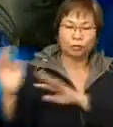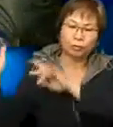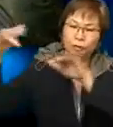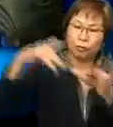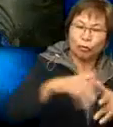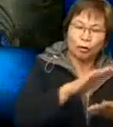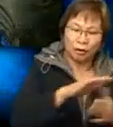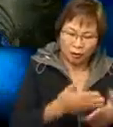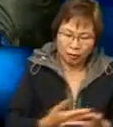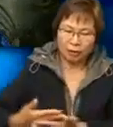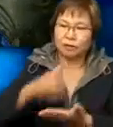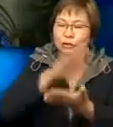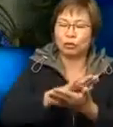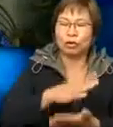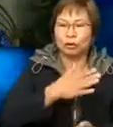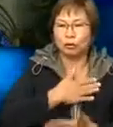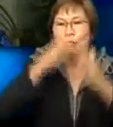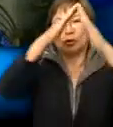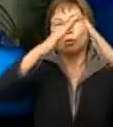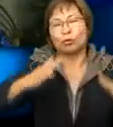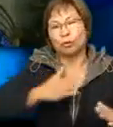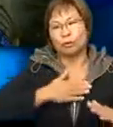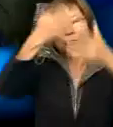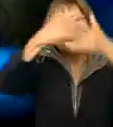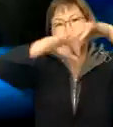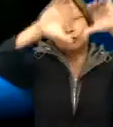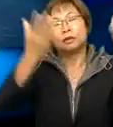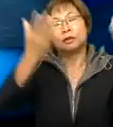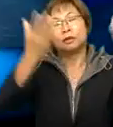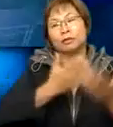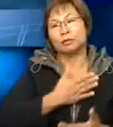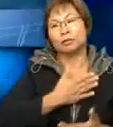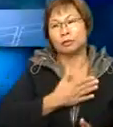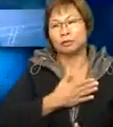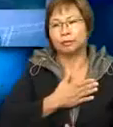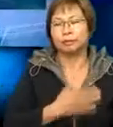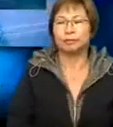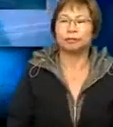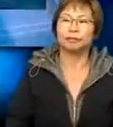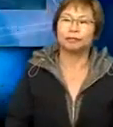Sekolahku, rumahku, syurgaku.